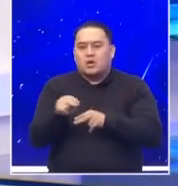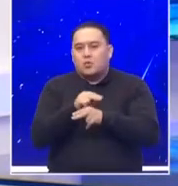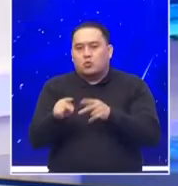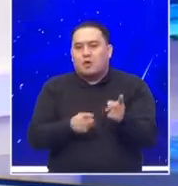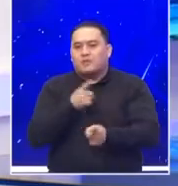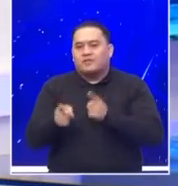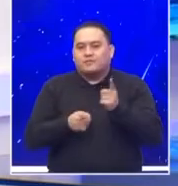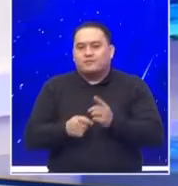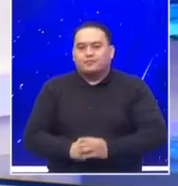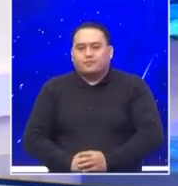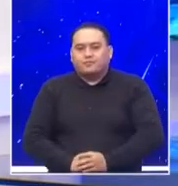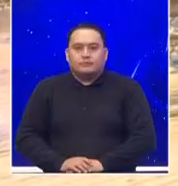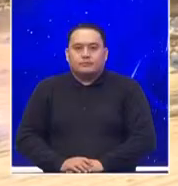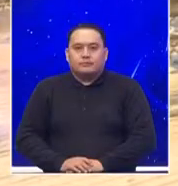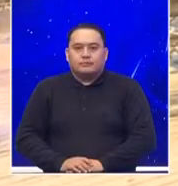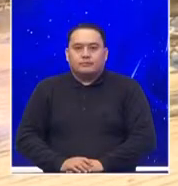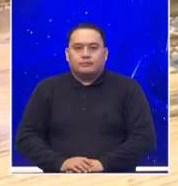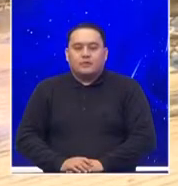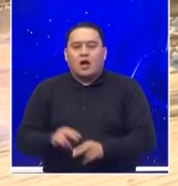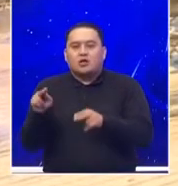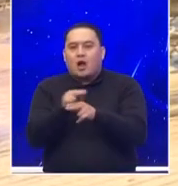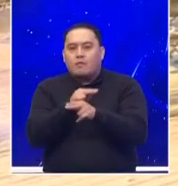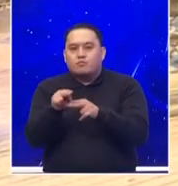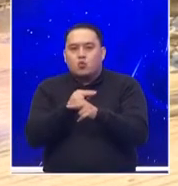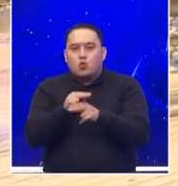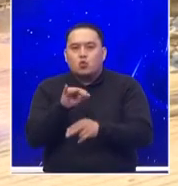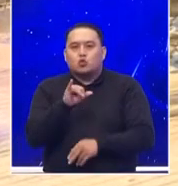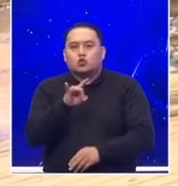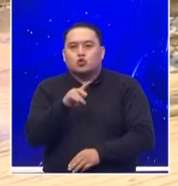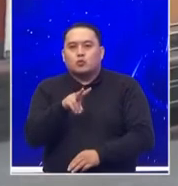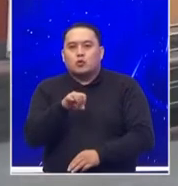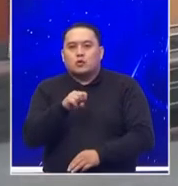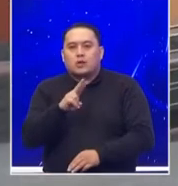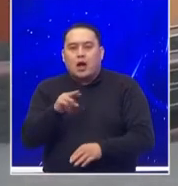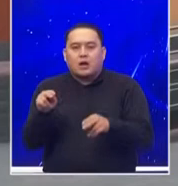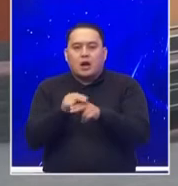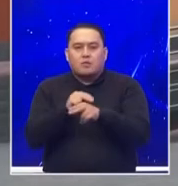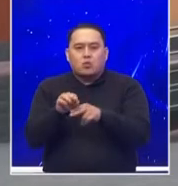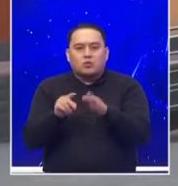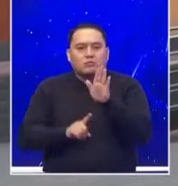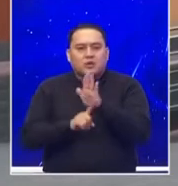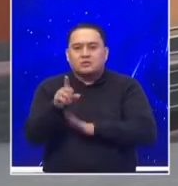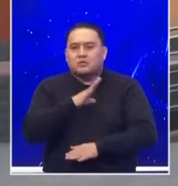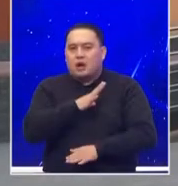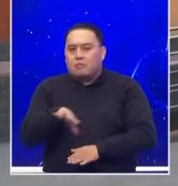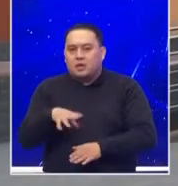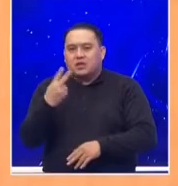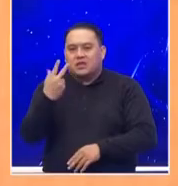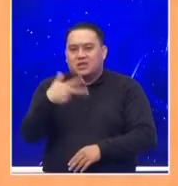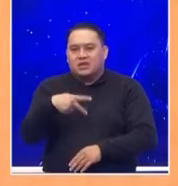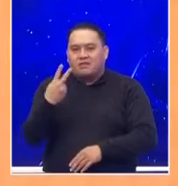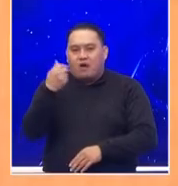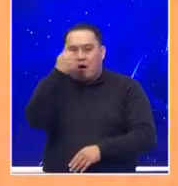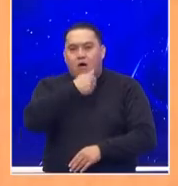и капитального ремонта в зомби лакском доме культуры не проводилось со дня постройки то есть 32 года